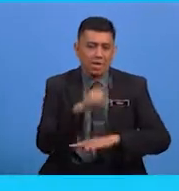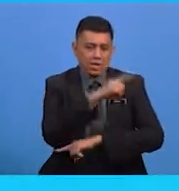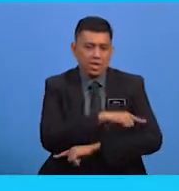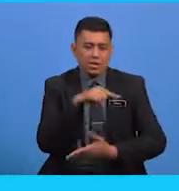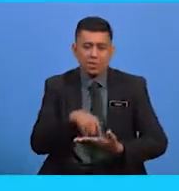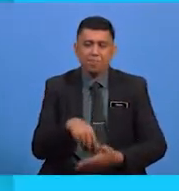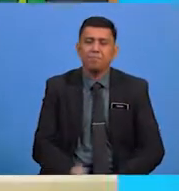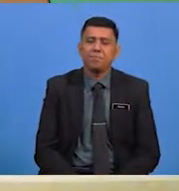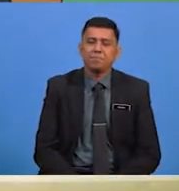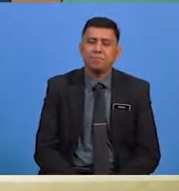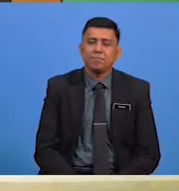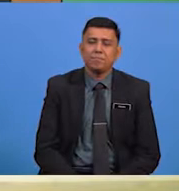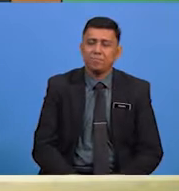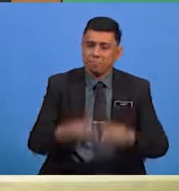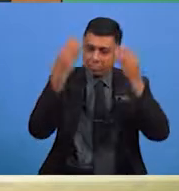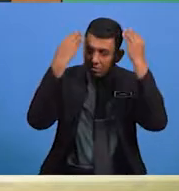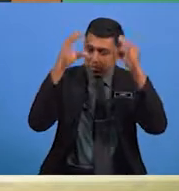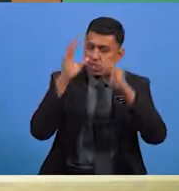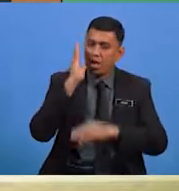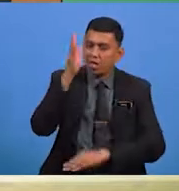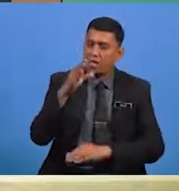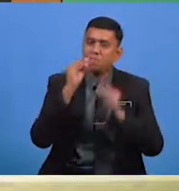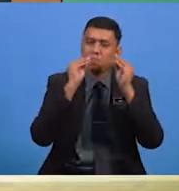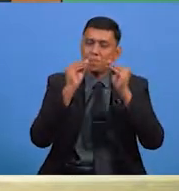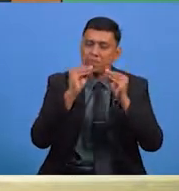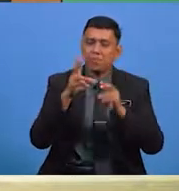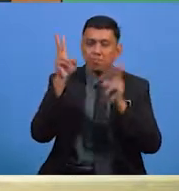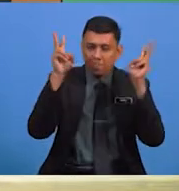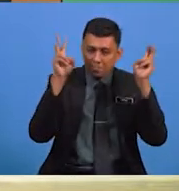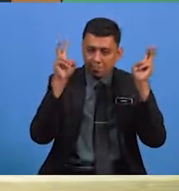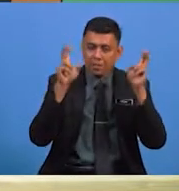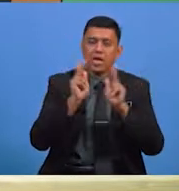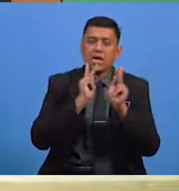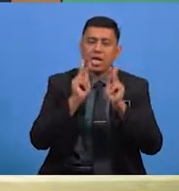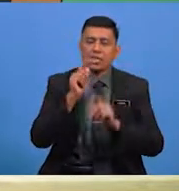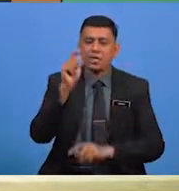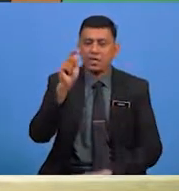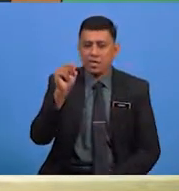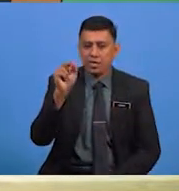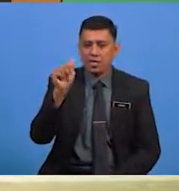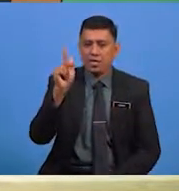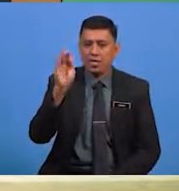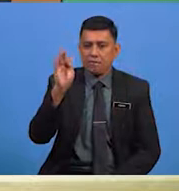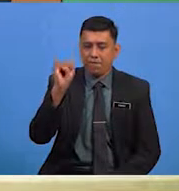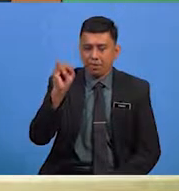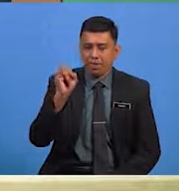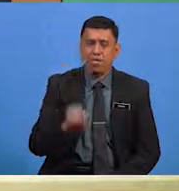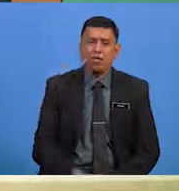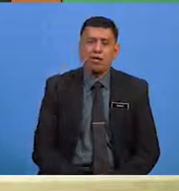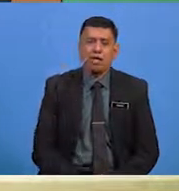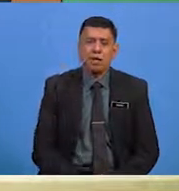ini, cikgu akan mengajar tajuk kata nafi bagi